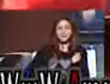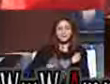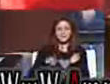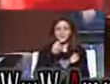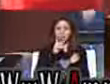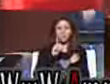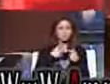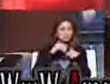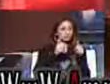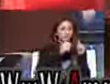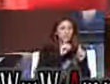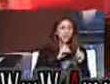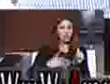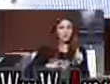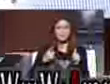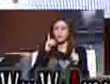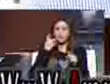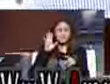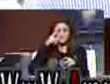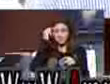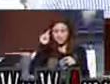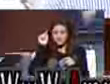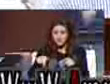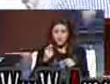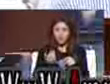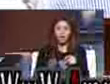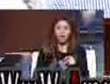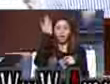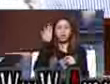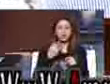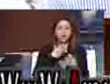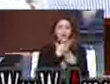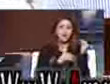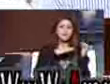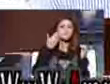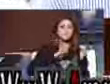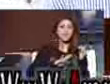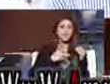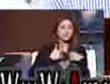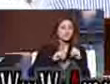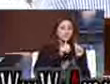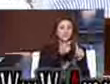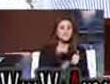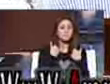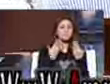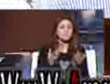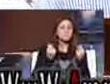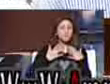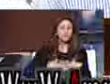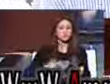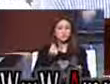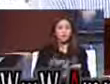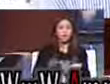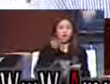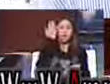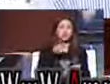لاقيه ولو لقيت بلاقي اسعارها غاليه جدا. انا مات ابني مات بسبب الدواء مثلا كده ده الدواء معيش فلوس انا اجيب دواء حضرتك والدواء بتاعك